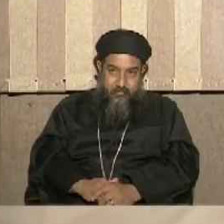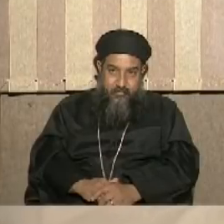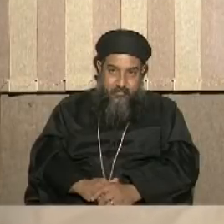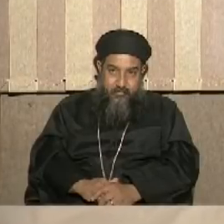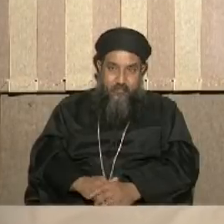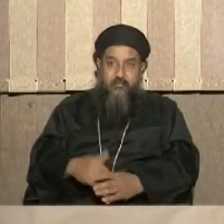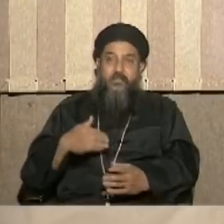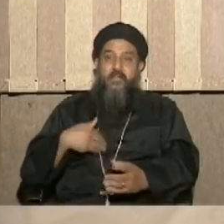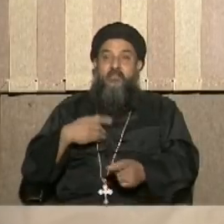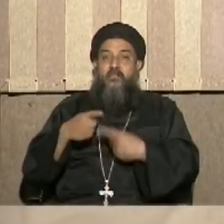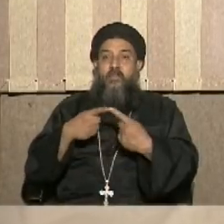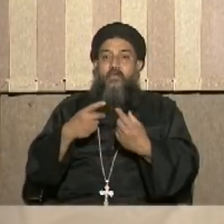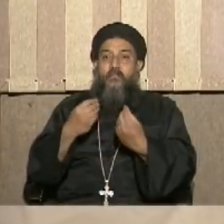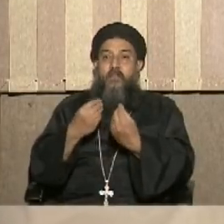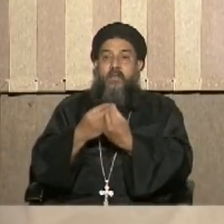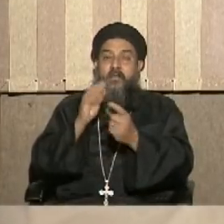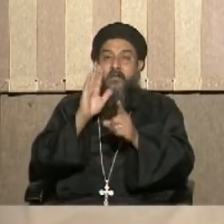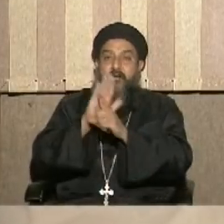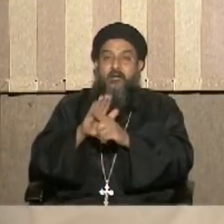قول له انا لازم اخرج وراه.